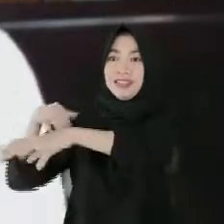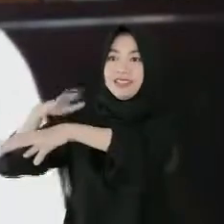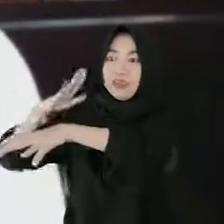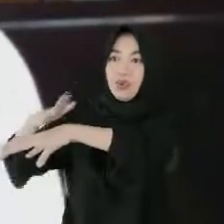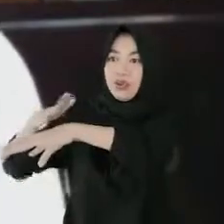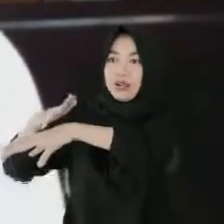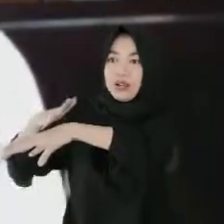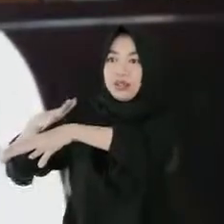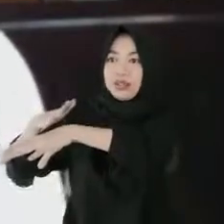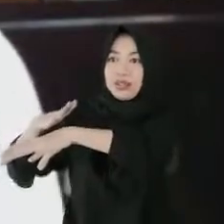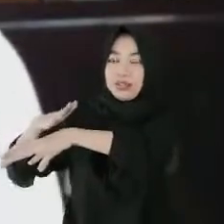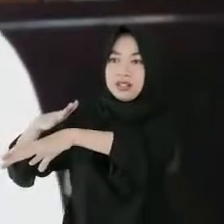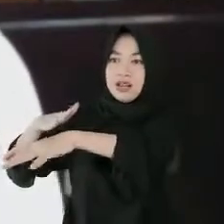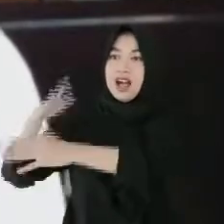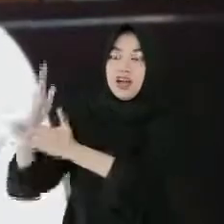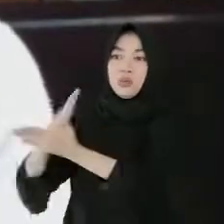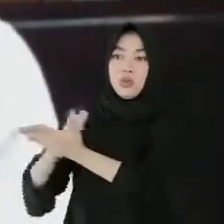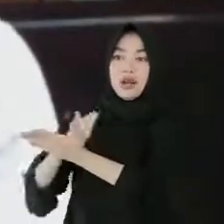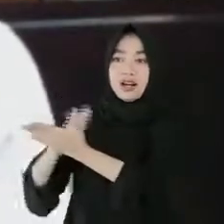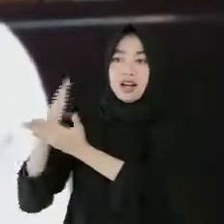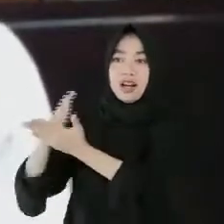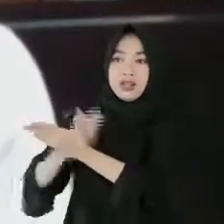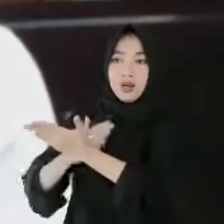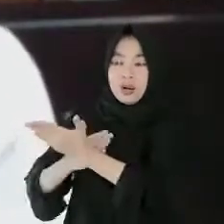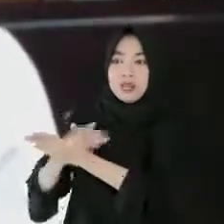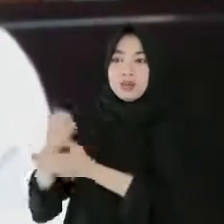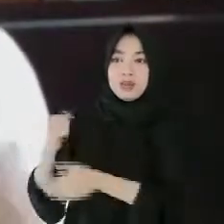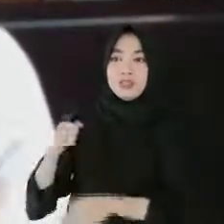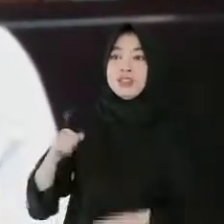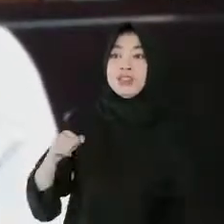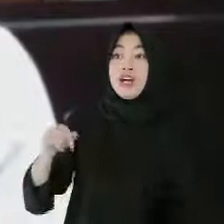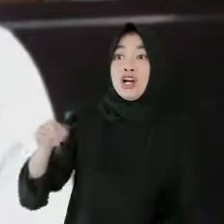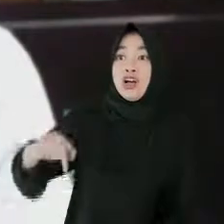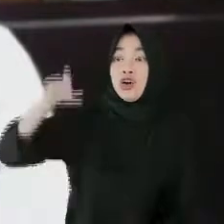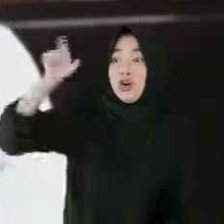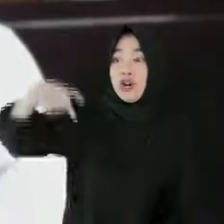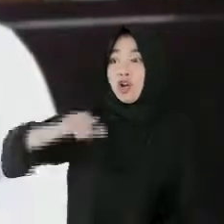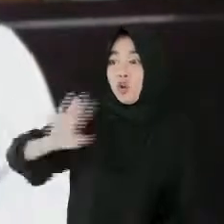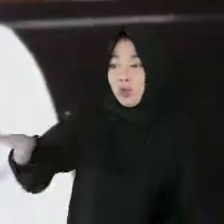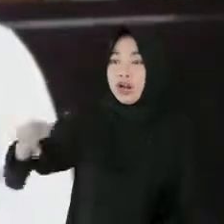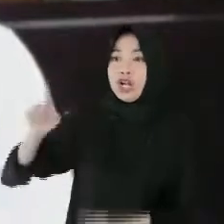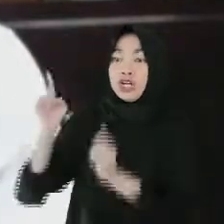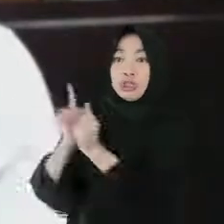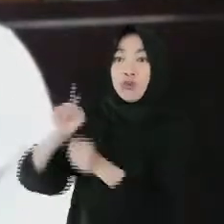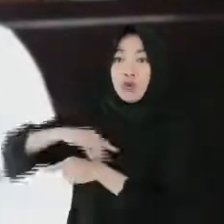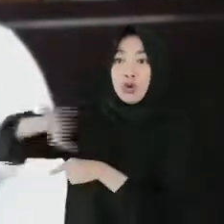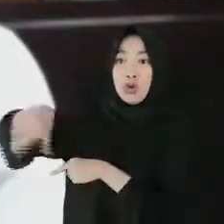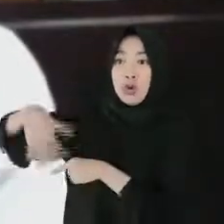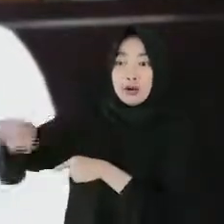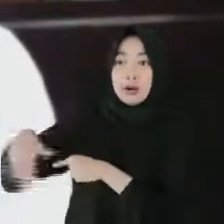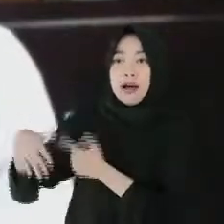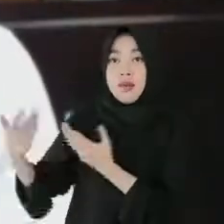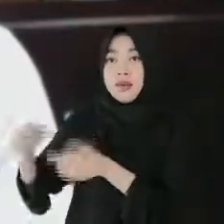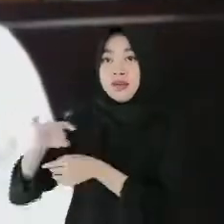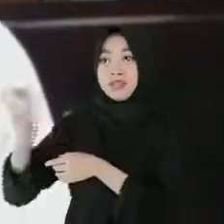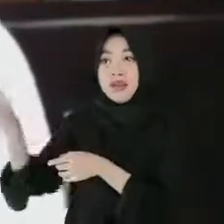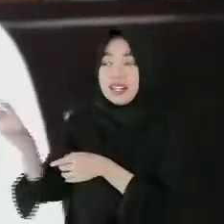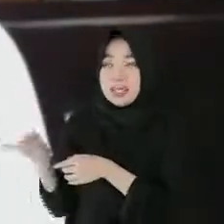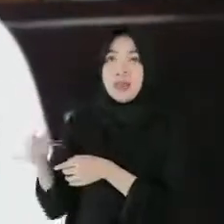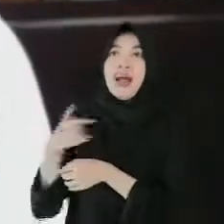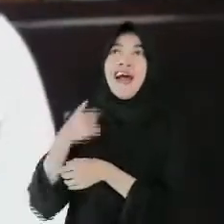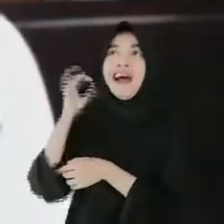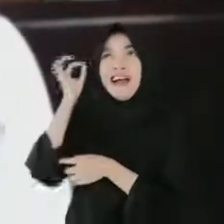itu tidak bisa diberlakukan pada saat pulang Mereka pasti berinteraksi dengan keluarga dengan masyarakat sebagainya